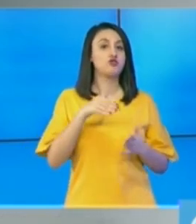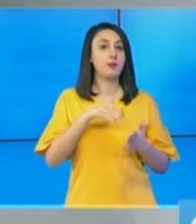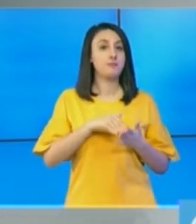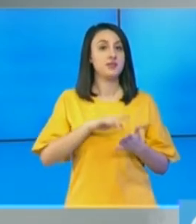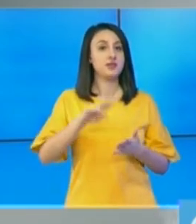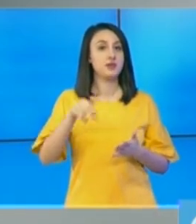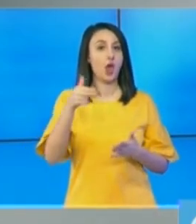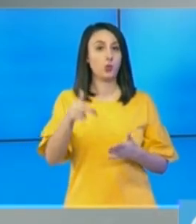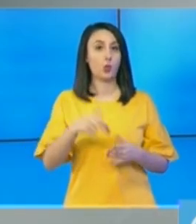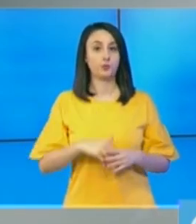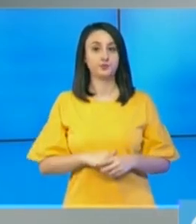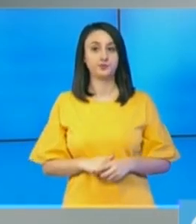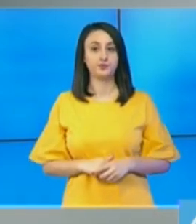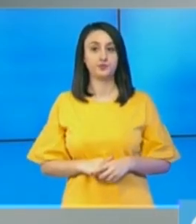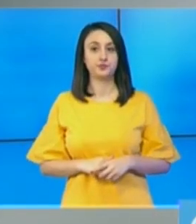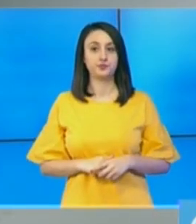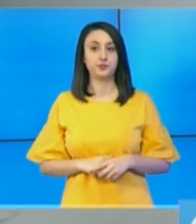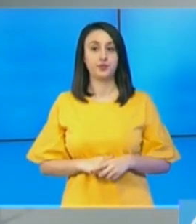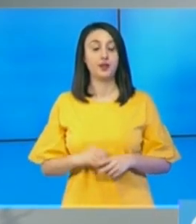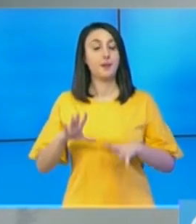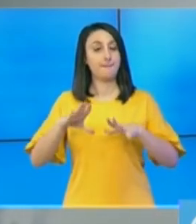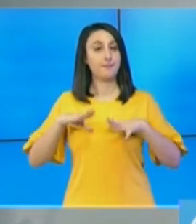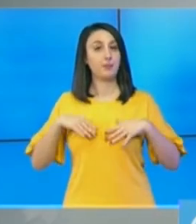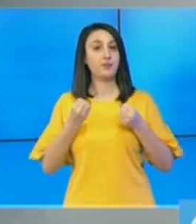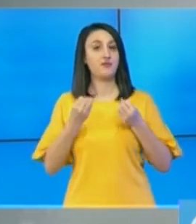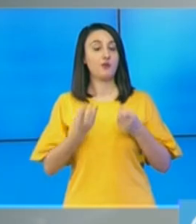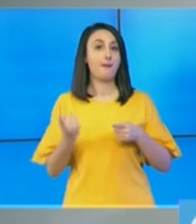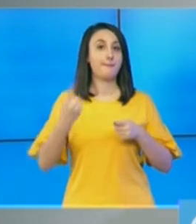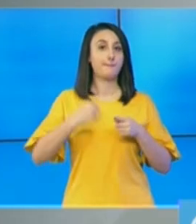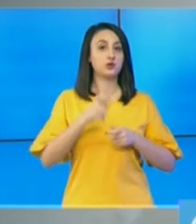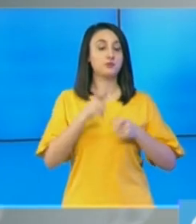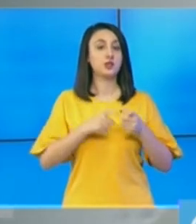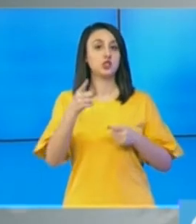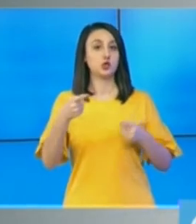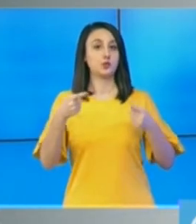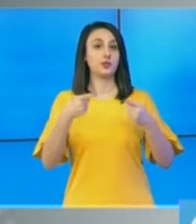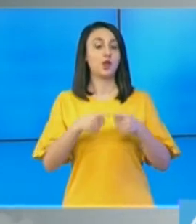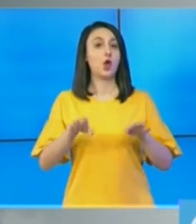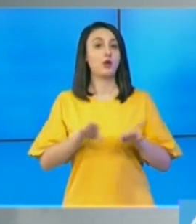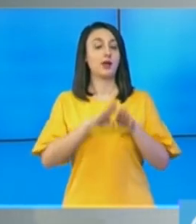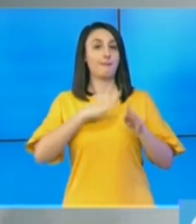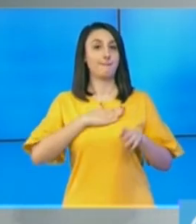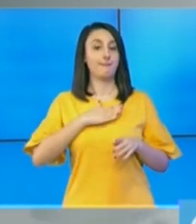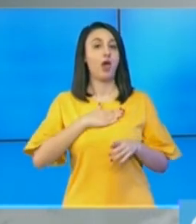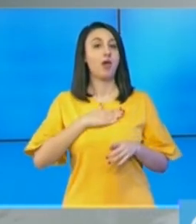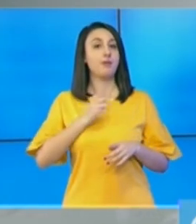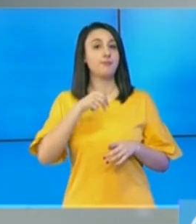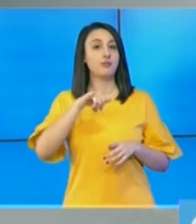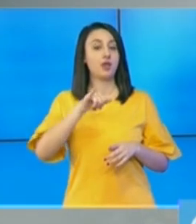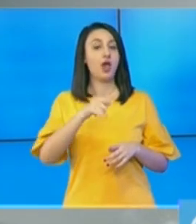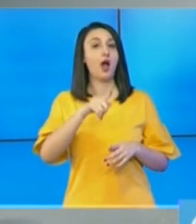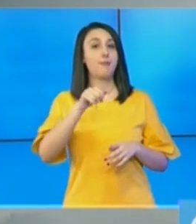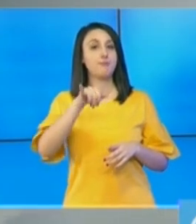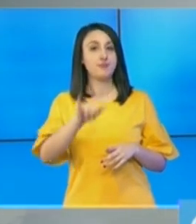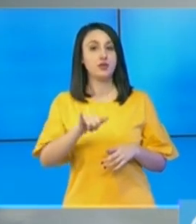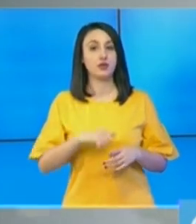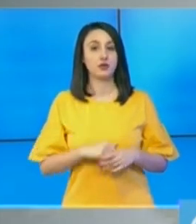euro. Și primim date suplimentare pe marginea acestui subiect de la colega mea, Gabriela Mihai. Te ascultăm,